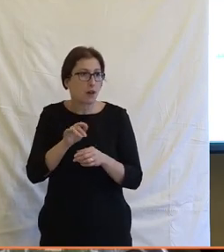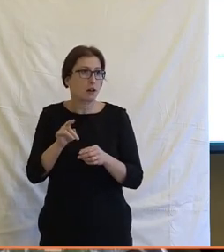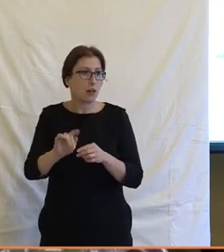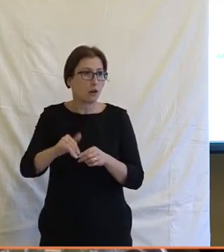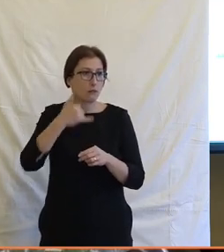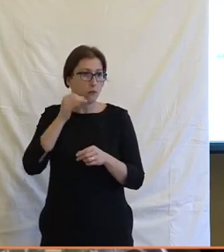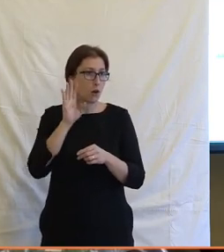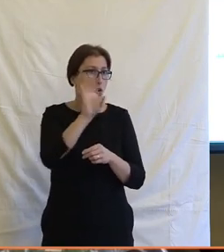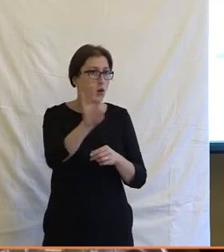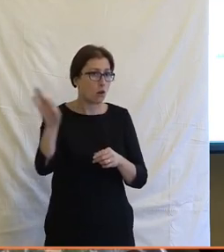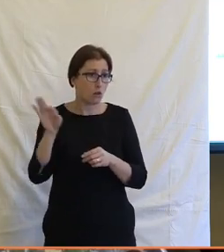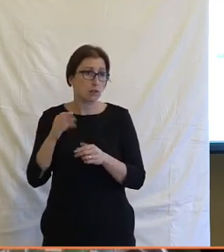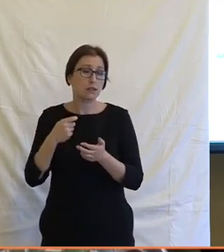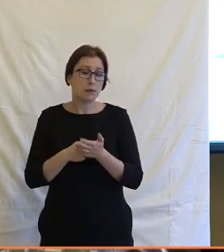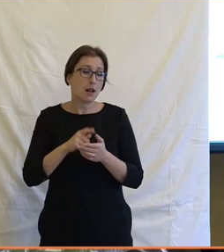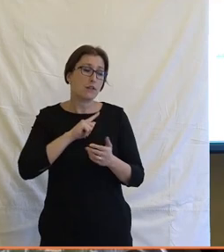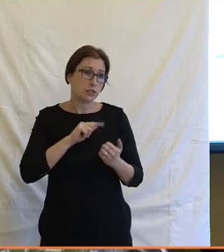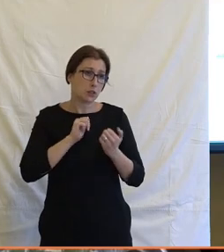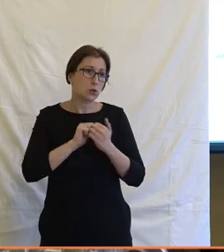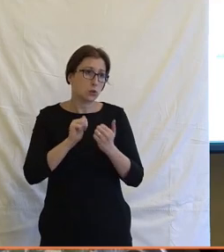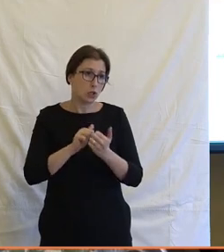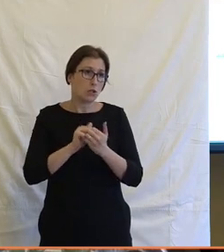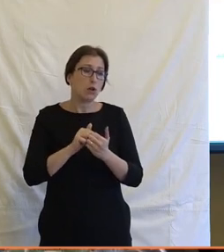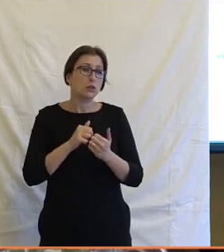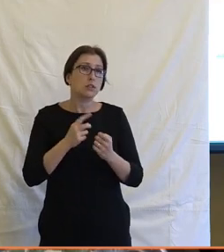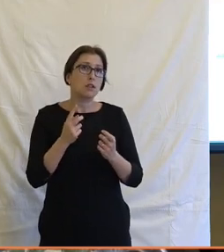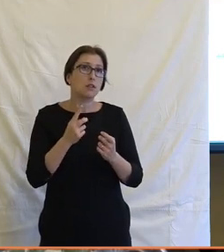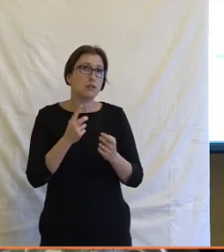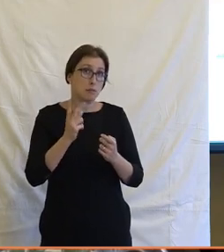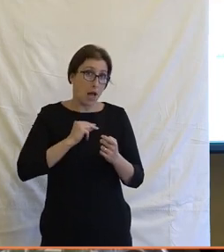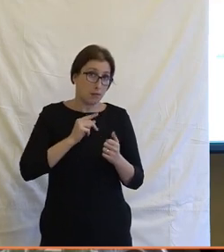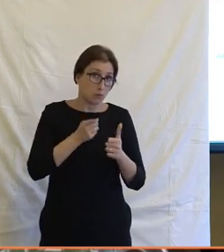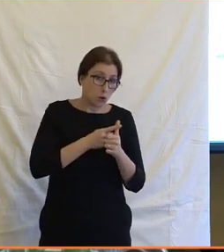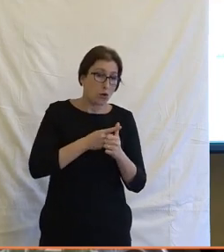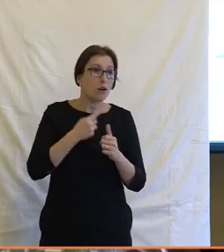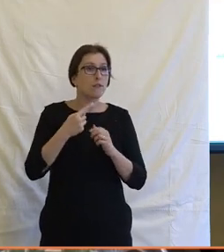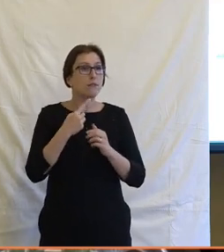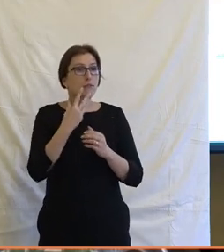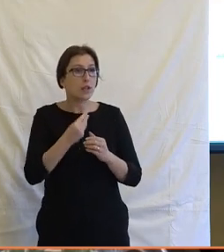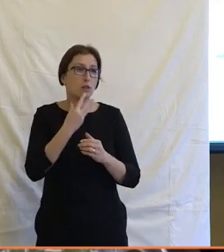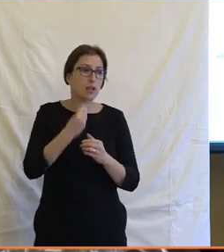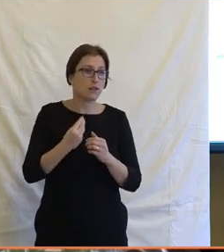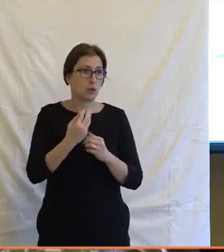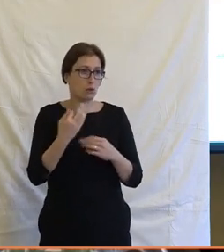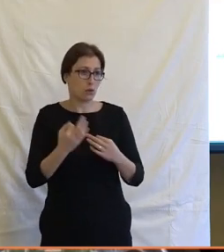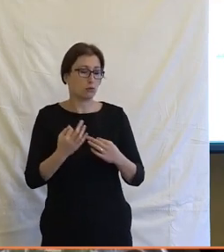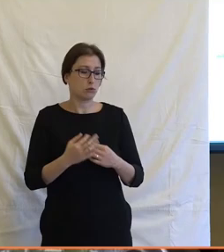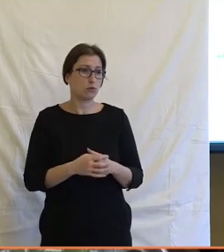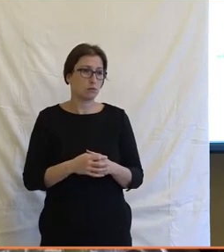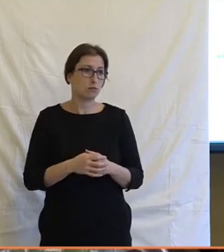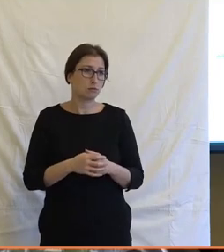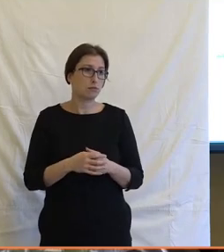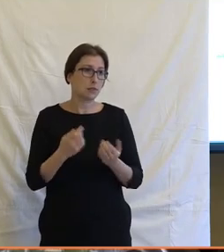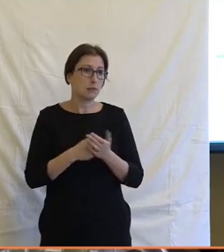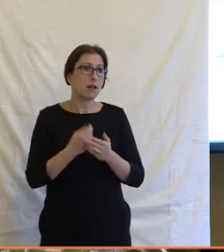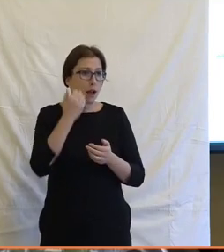jakoby cestou. Čili říkat vlastně zkušenosti a říkat jakoby půjčovat, co má nevýhodu a nevýhodu a už to nechal